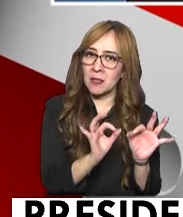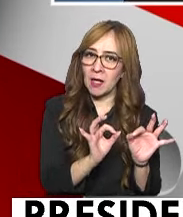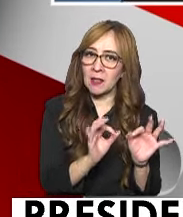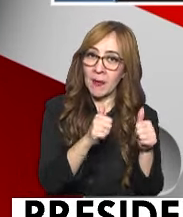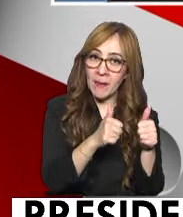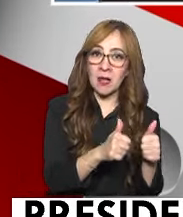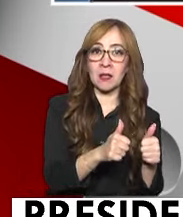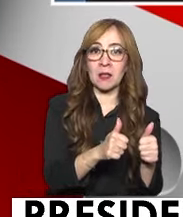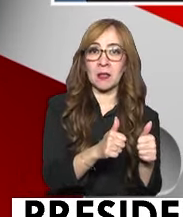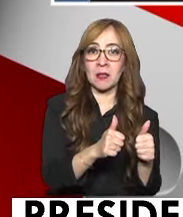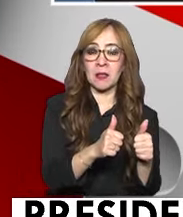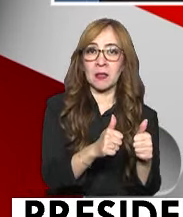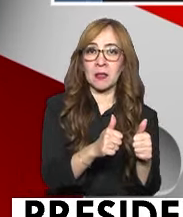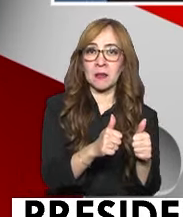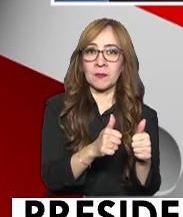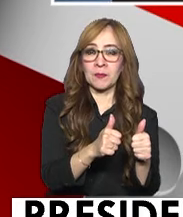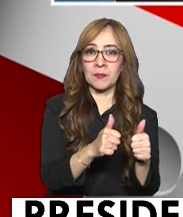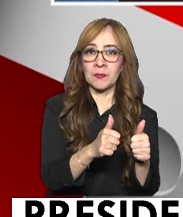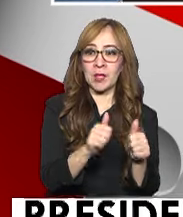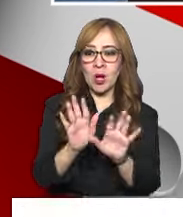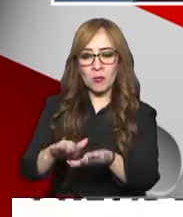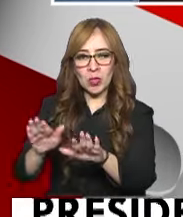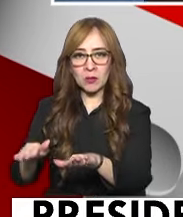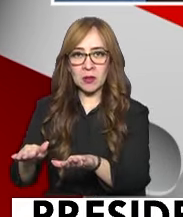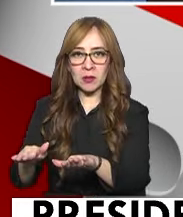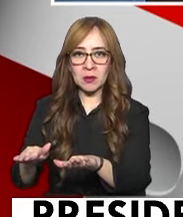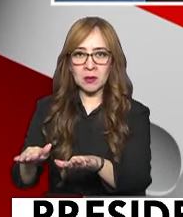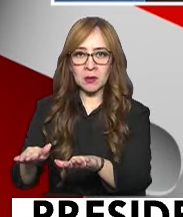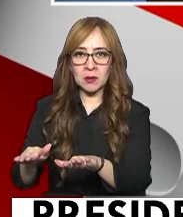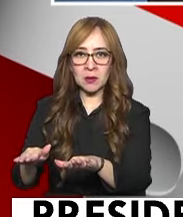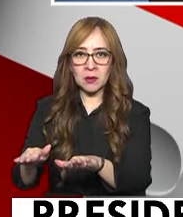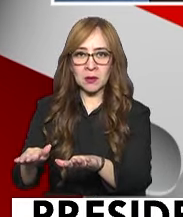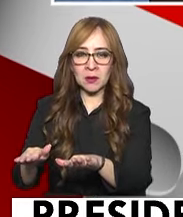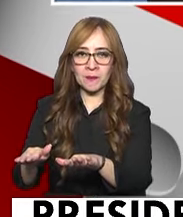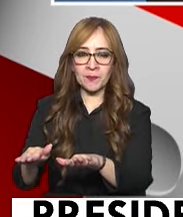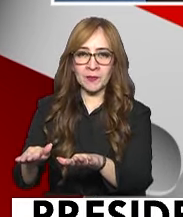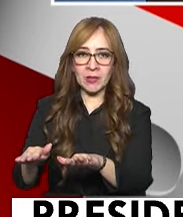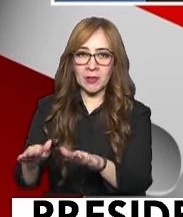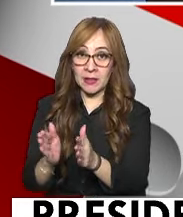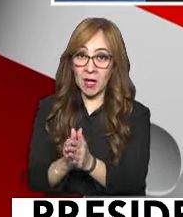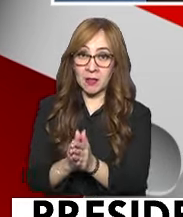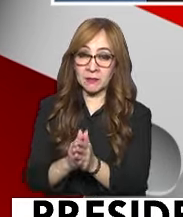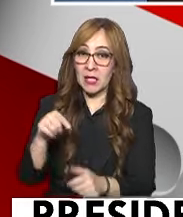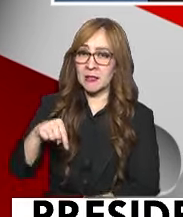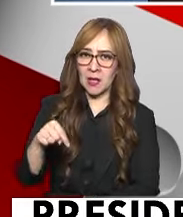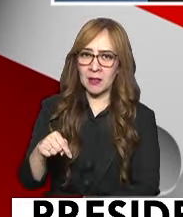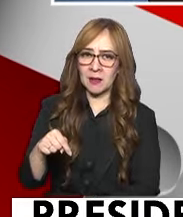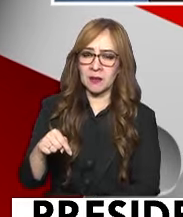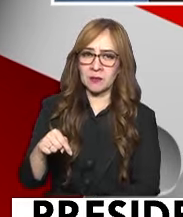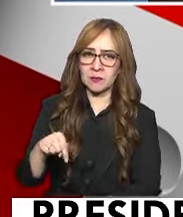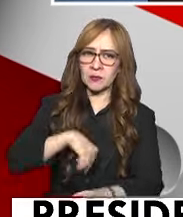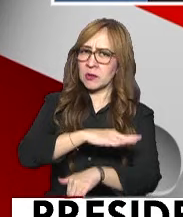baik kemudian muridnya juga sangat diperhatikan apalagi dengan adanya sekarang ini